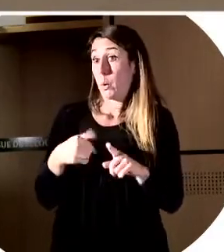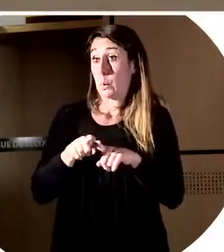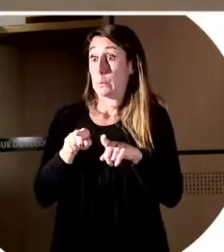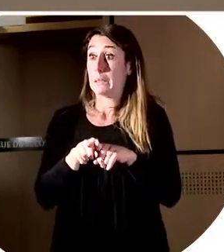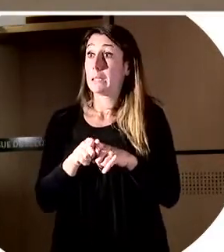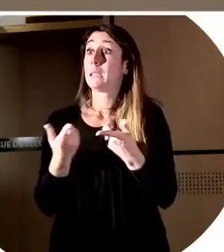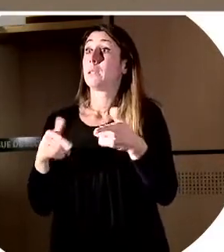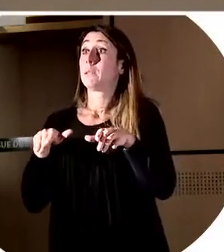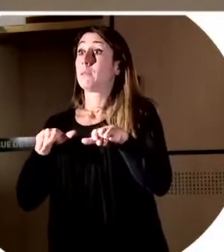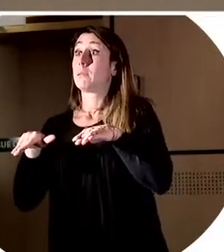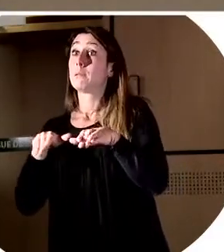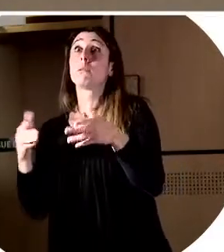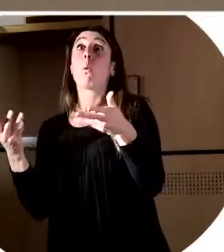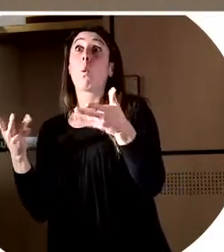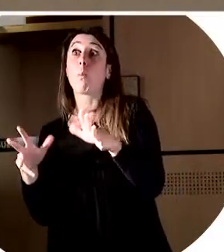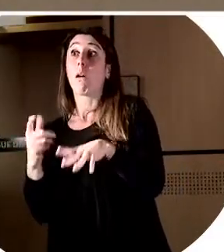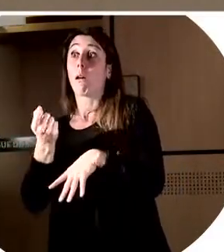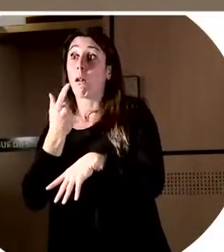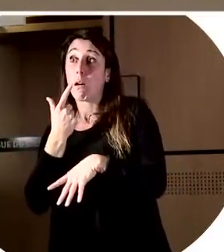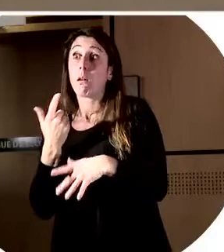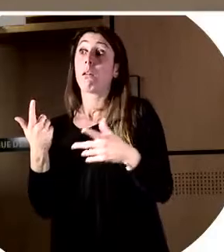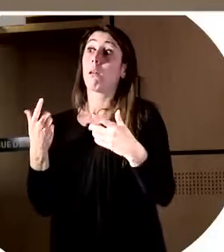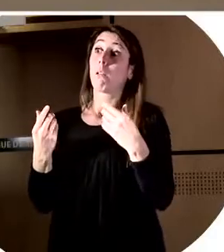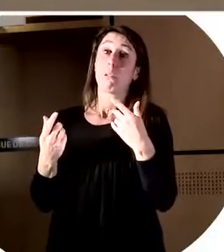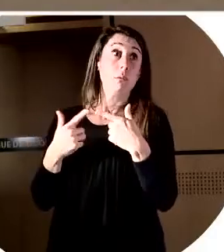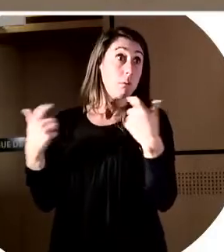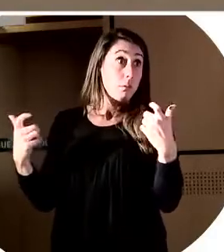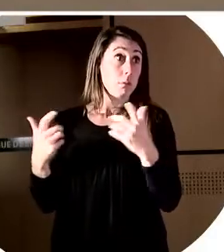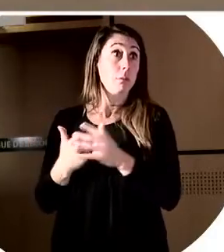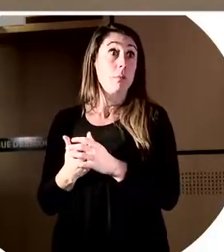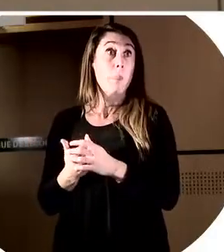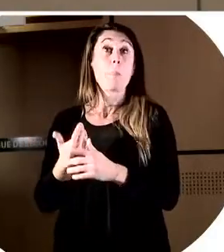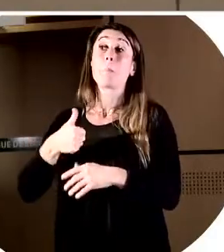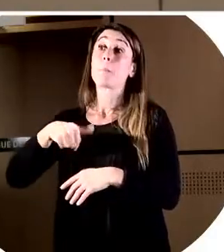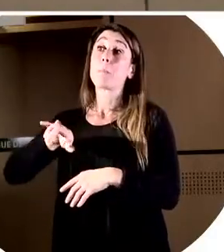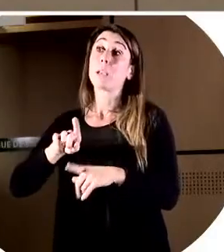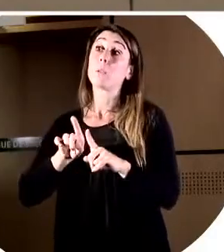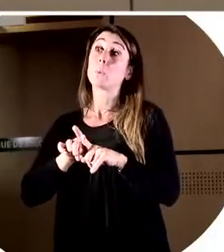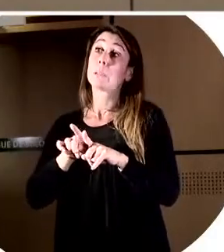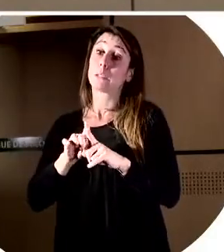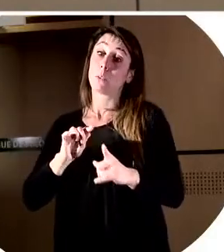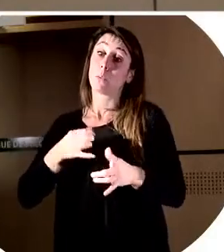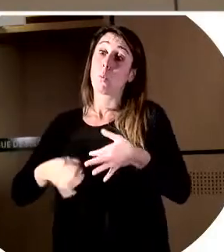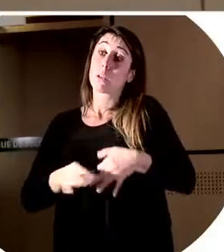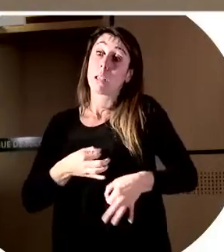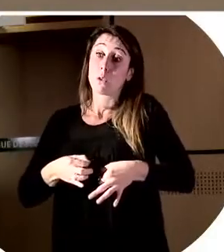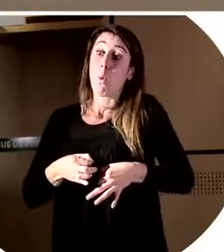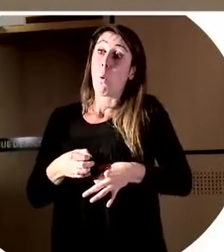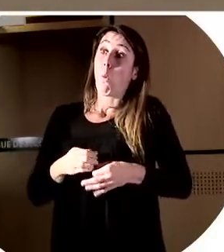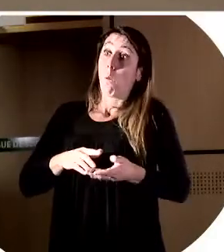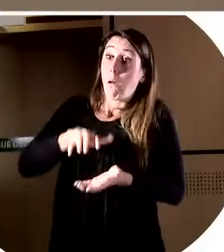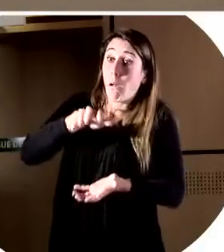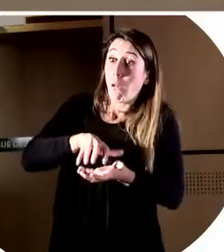façon dont je prenais mon médicament. Mais il faut savoir que cette concentration dépend aussi fortement des